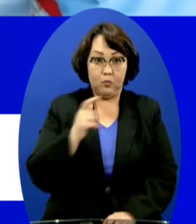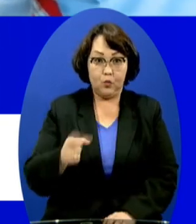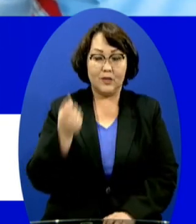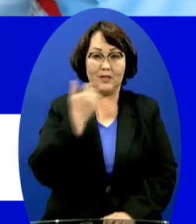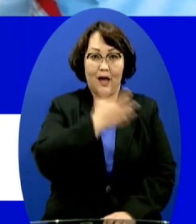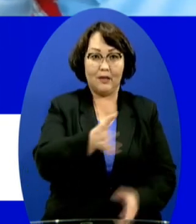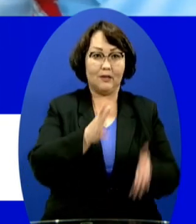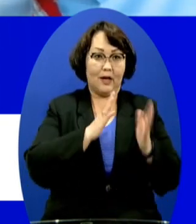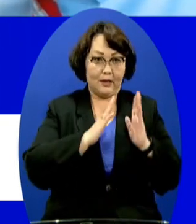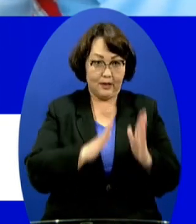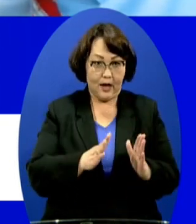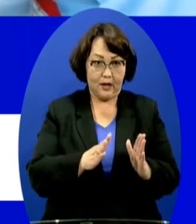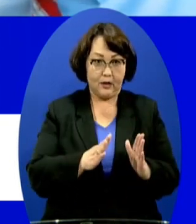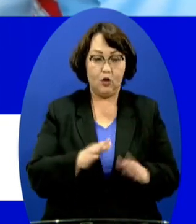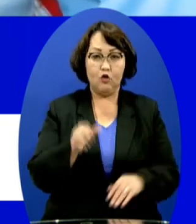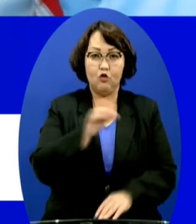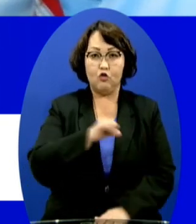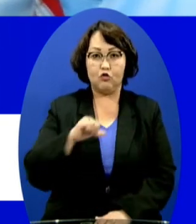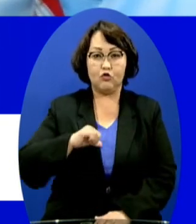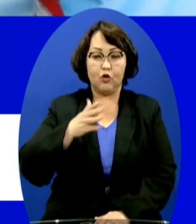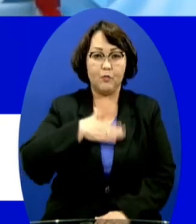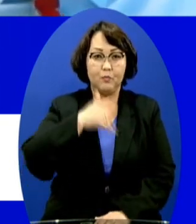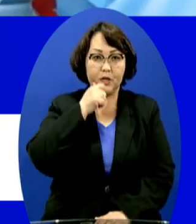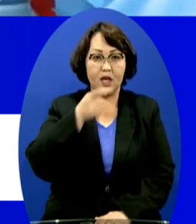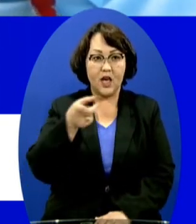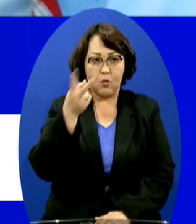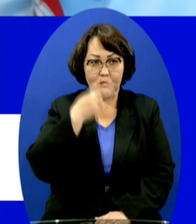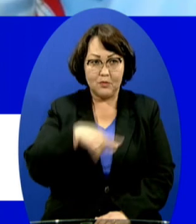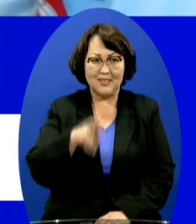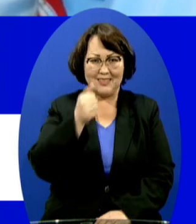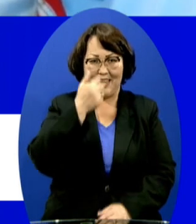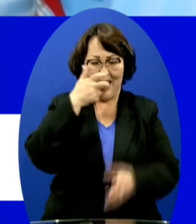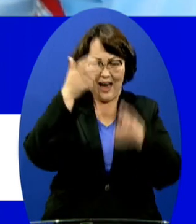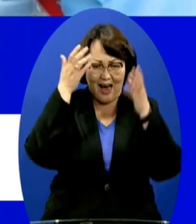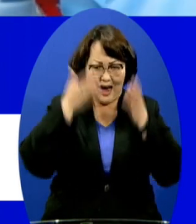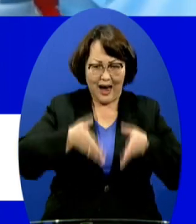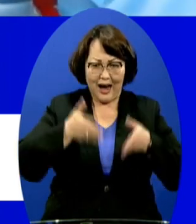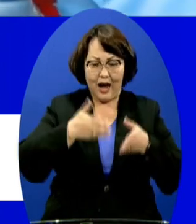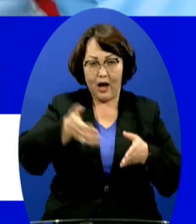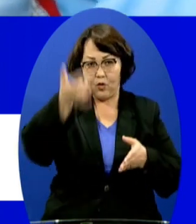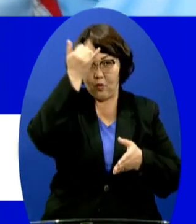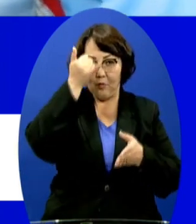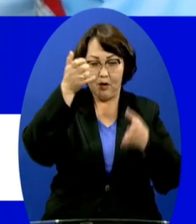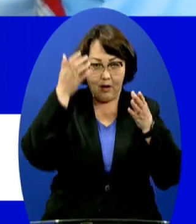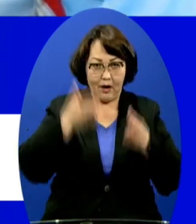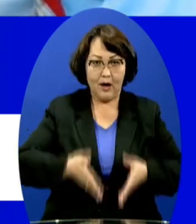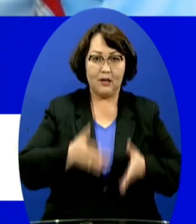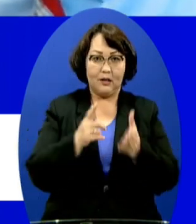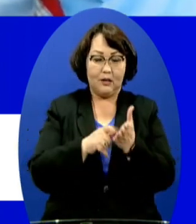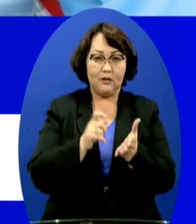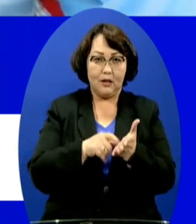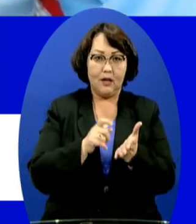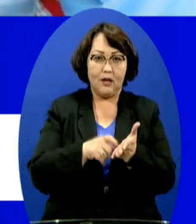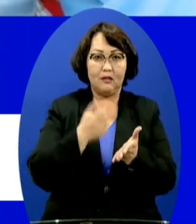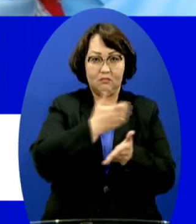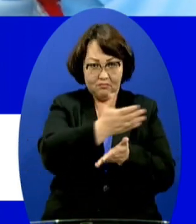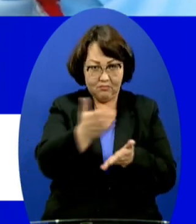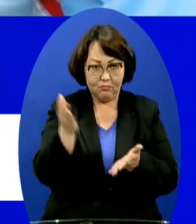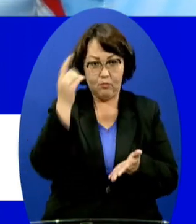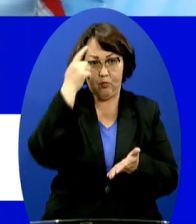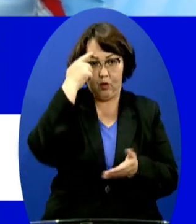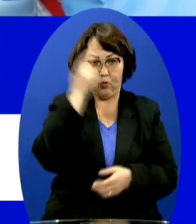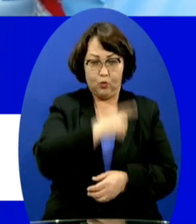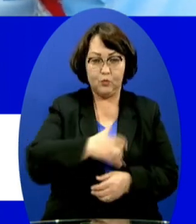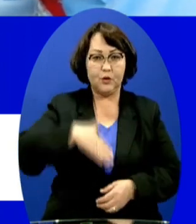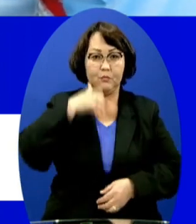үзэгчдэд хандаад одоо өөрсдийнхөө эрүүл мэндийг одоо сахин хамгаалах тал дээр онцгой анхаарал тавиарэ. Монголчууд байна бие